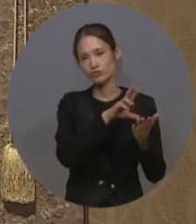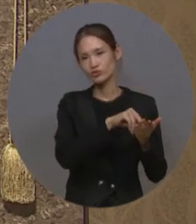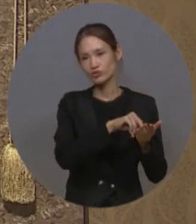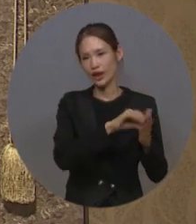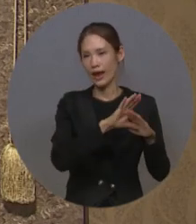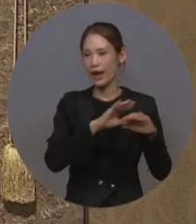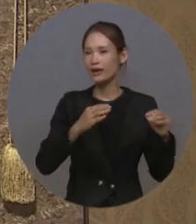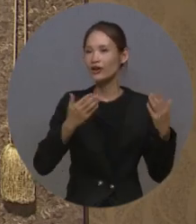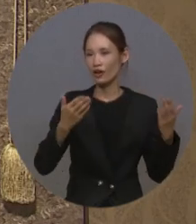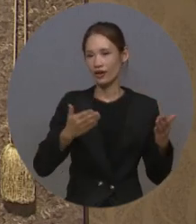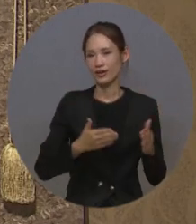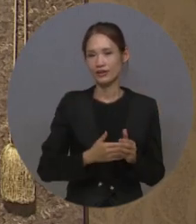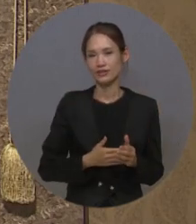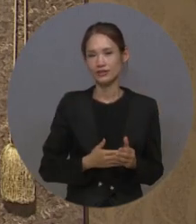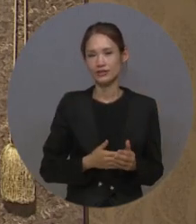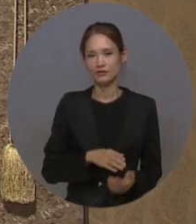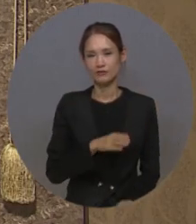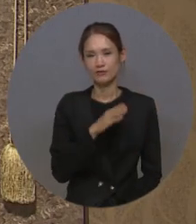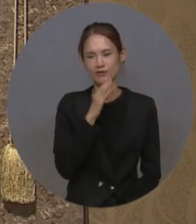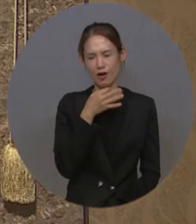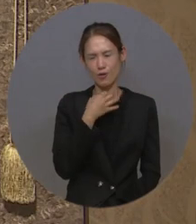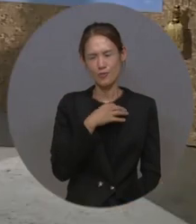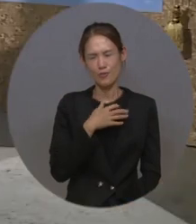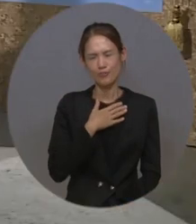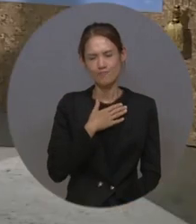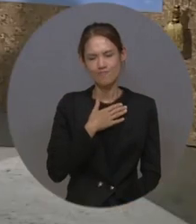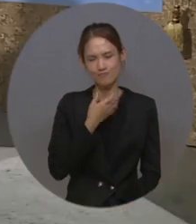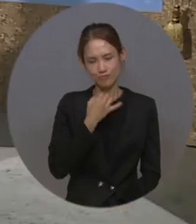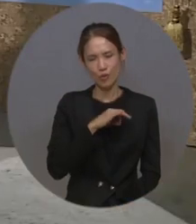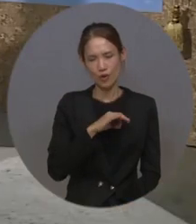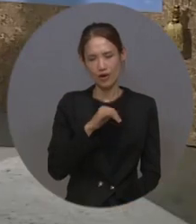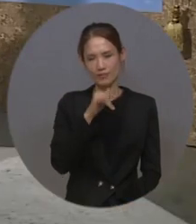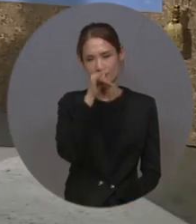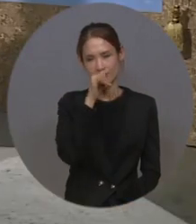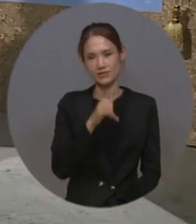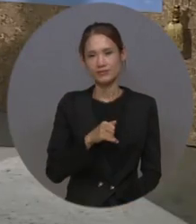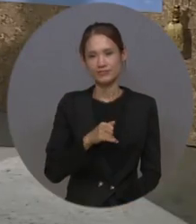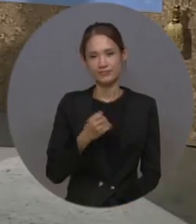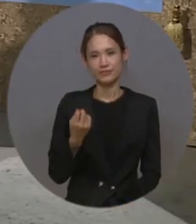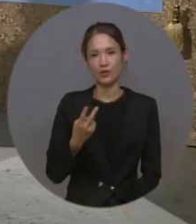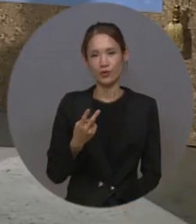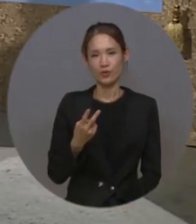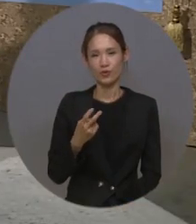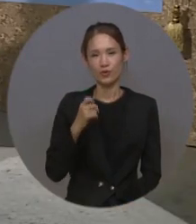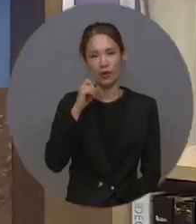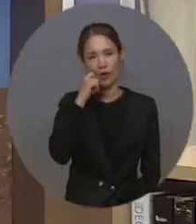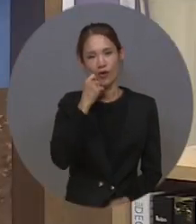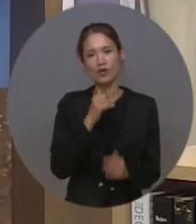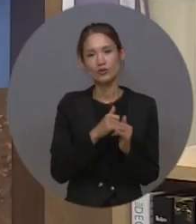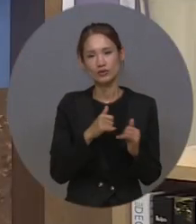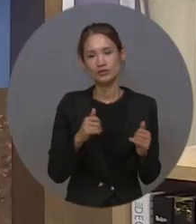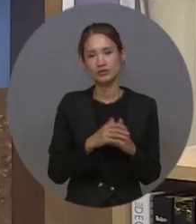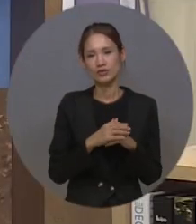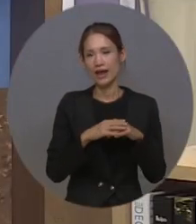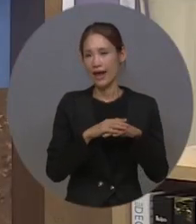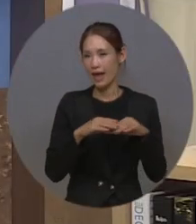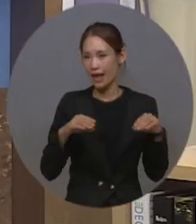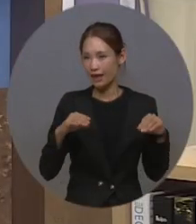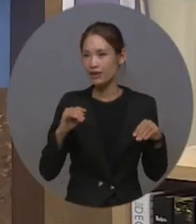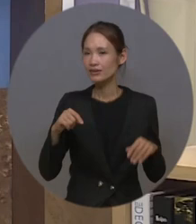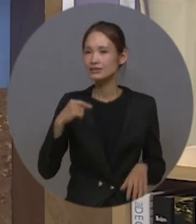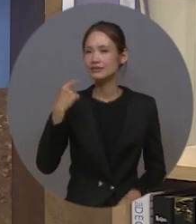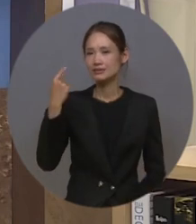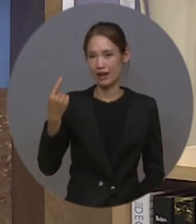있죠. 정말 보람 있는 일이고요. 그러니까요. 정말 보람 있으실 것 같고 네. 또 그 어려움이 있었던 분들이 해결이 되면서